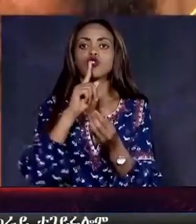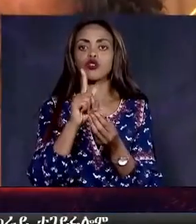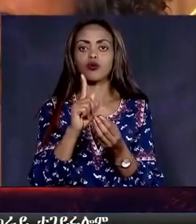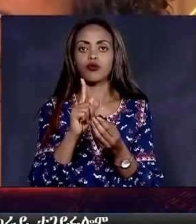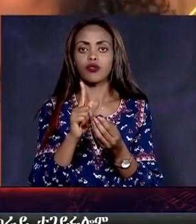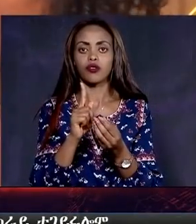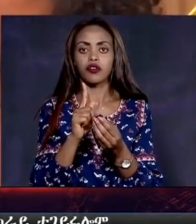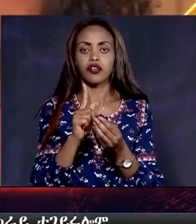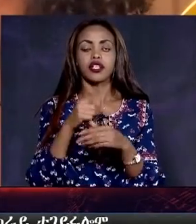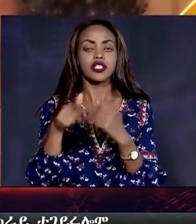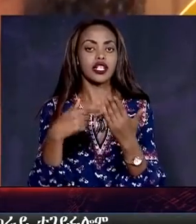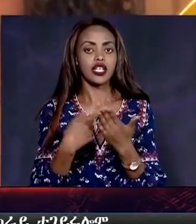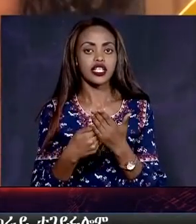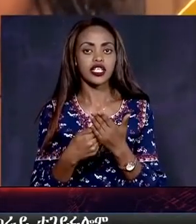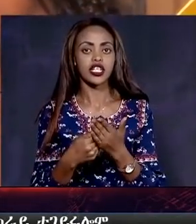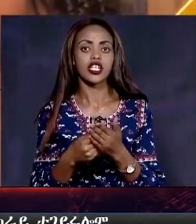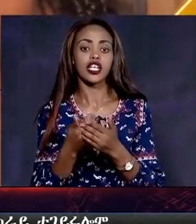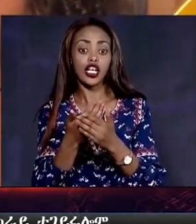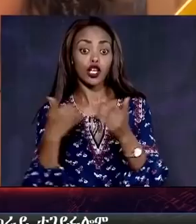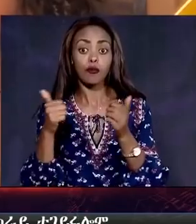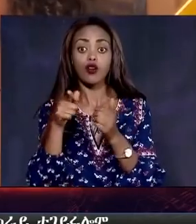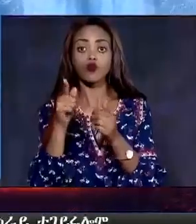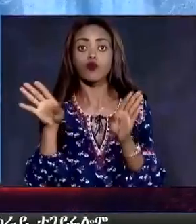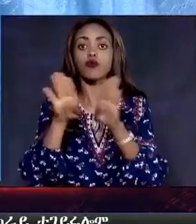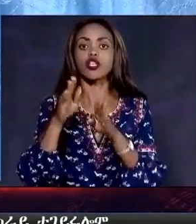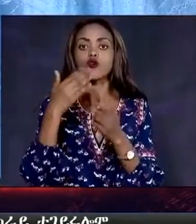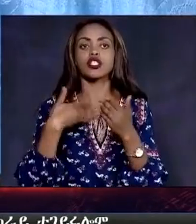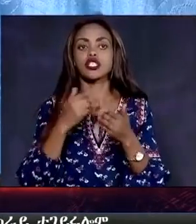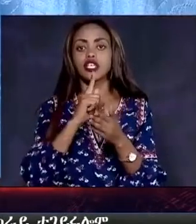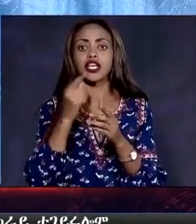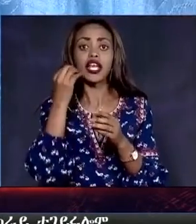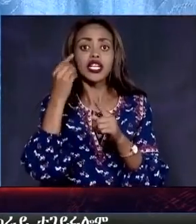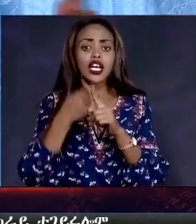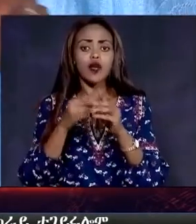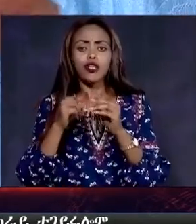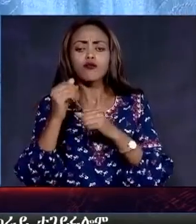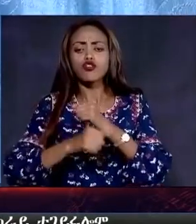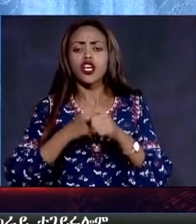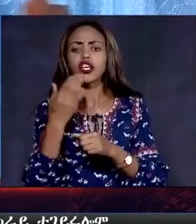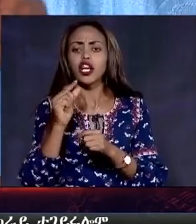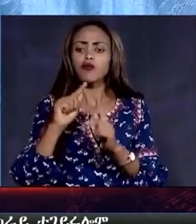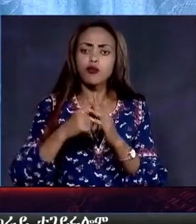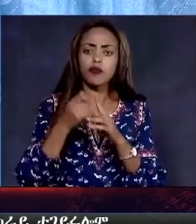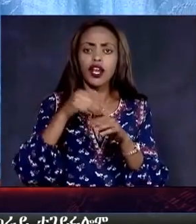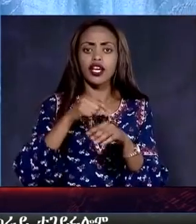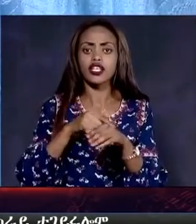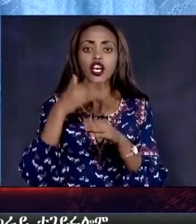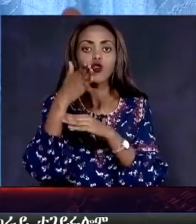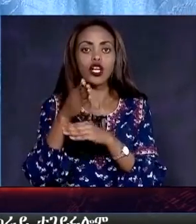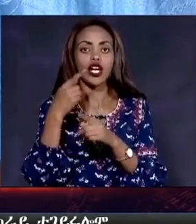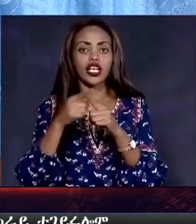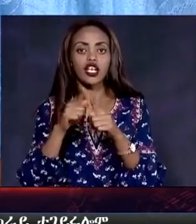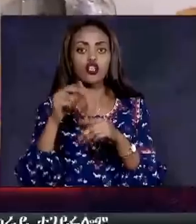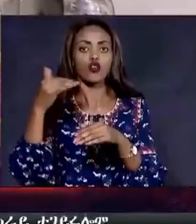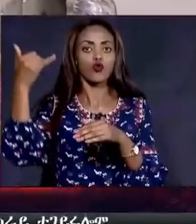ወስዶ ስለዚ ቅድሚያ ብምዕፃው ብጣዕሚ ደስተኛ እየ ናይ ገዛ ክረአ ንእሽተን ተጨናነቕና ነርና ያ መጀመርያ ሰዓት ካብ ድሓረይ ግን